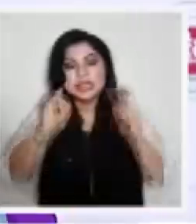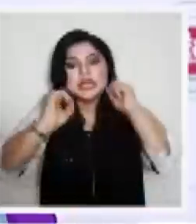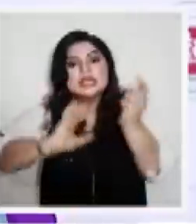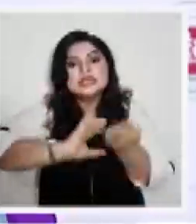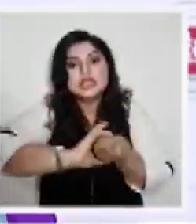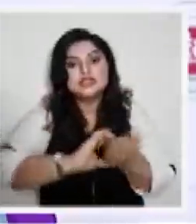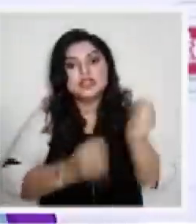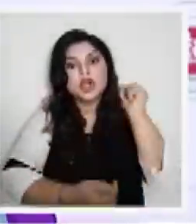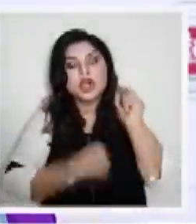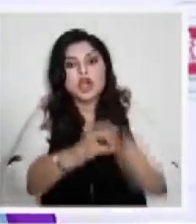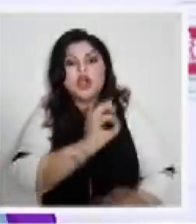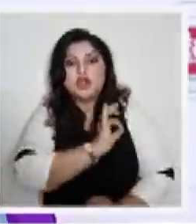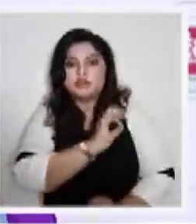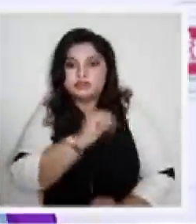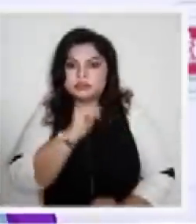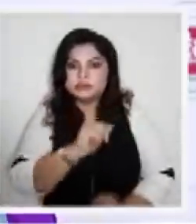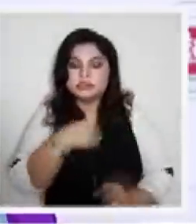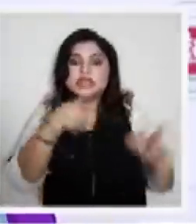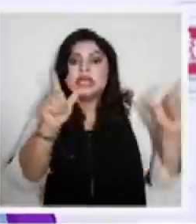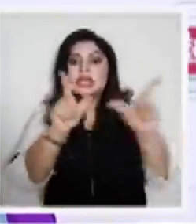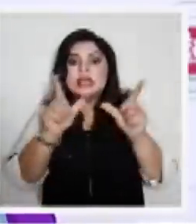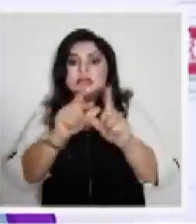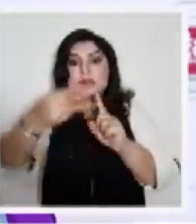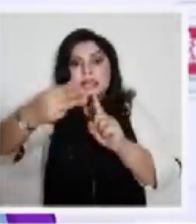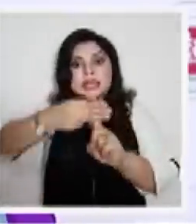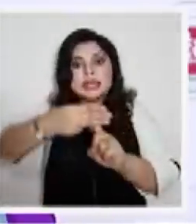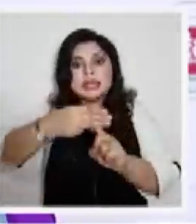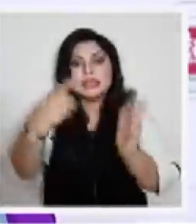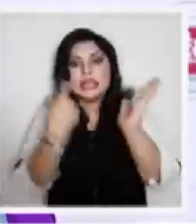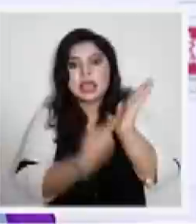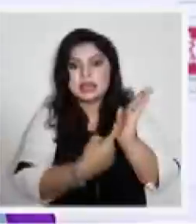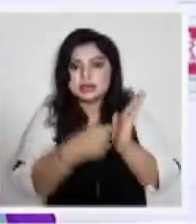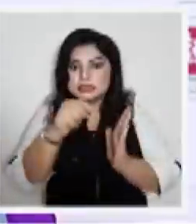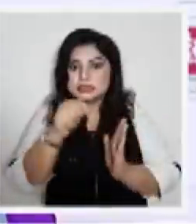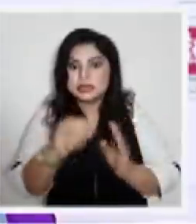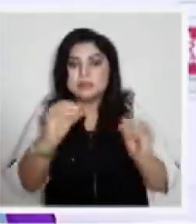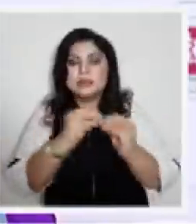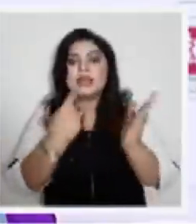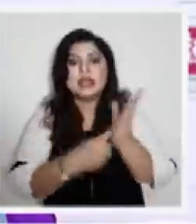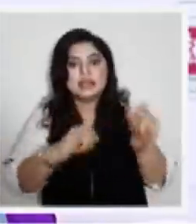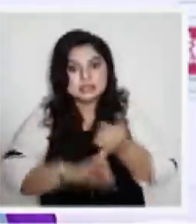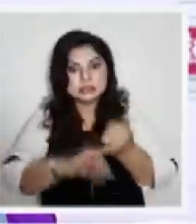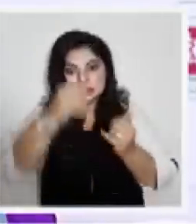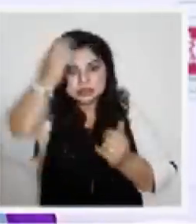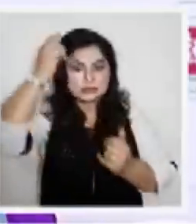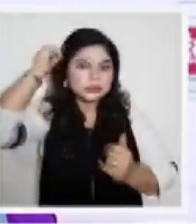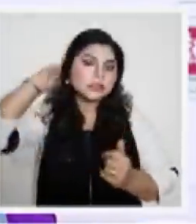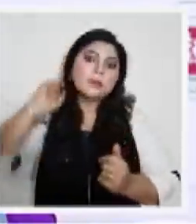সোর্স। এই সরঞ্জামগুলোর সোর্স 3টি, একটি স্বাস্থ্য অধিদপ্তরের আইসিআর,